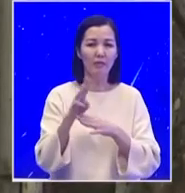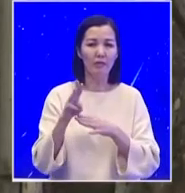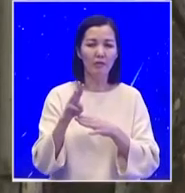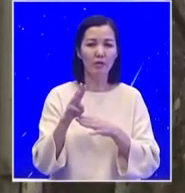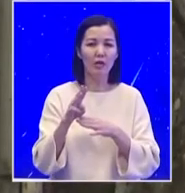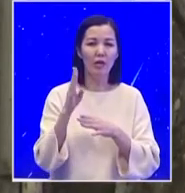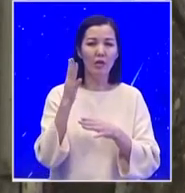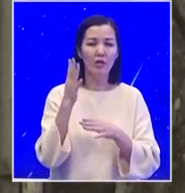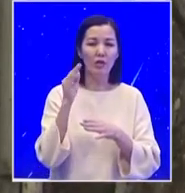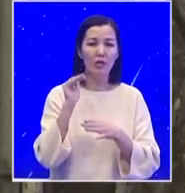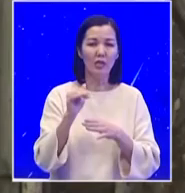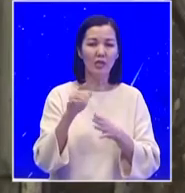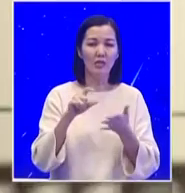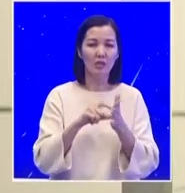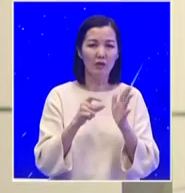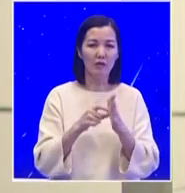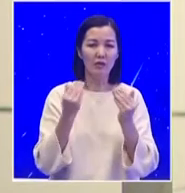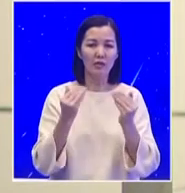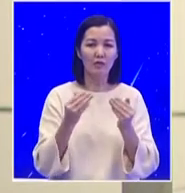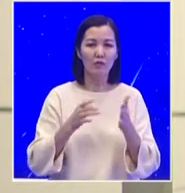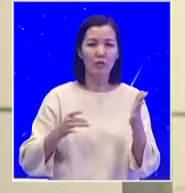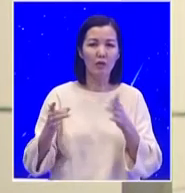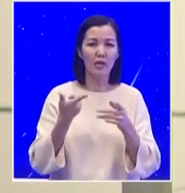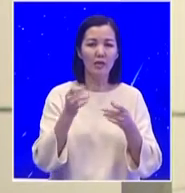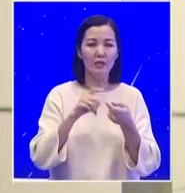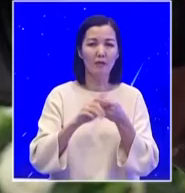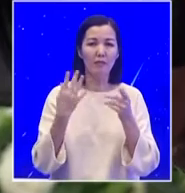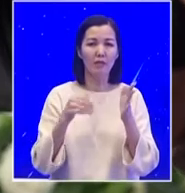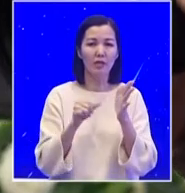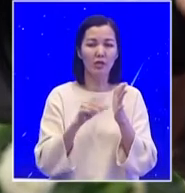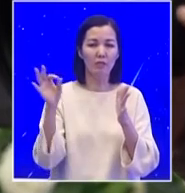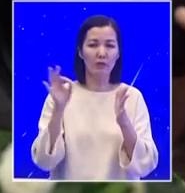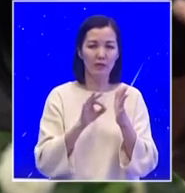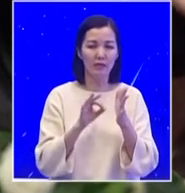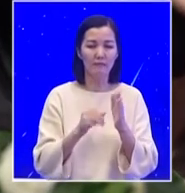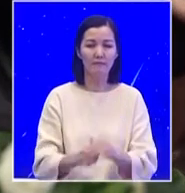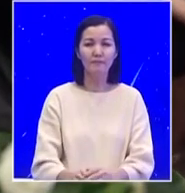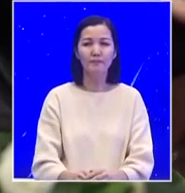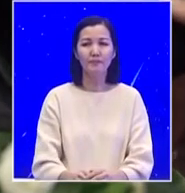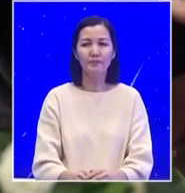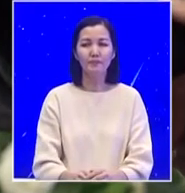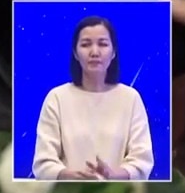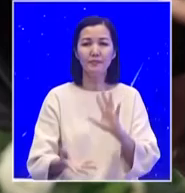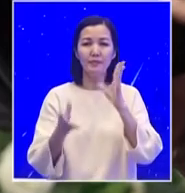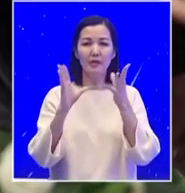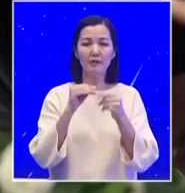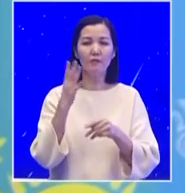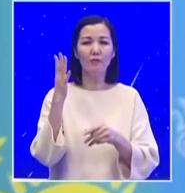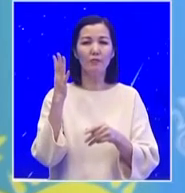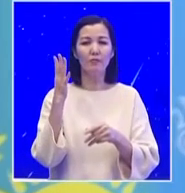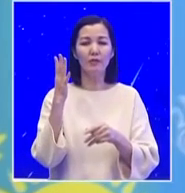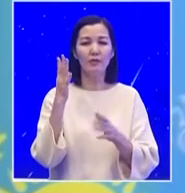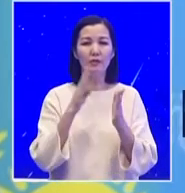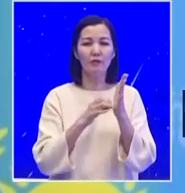почти 4000 квартир. На сегодня район газифицирован на 56%. Общая протяженность сети составляет 925